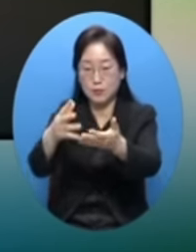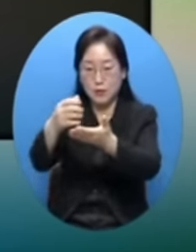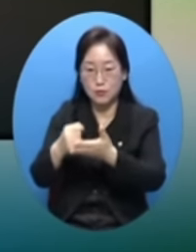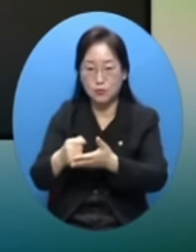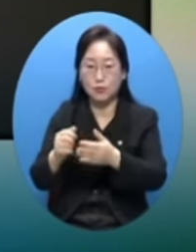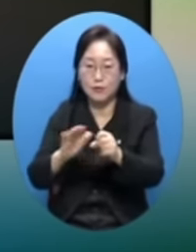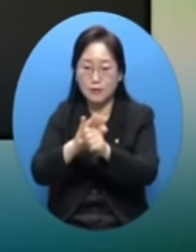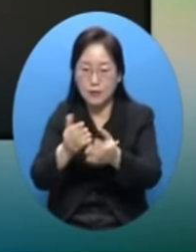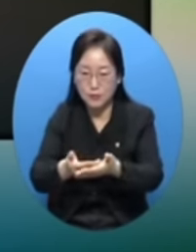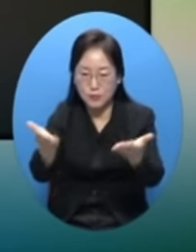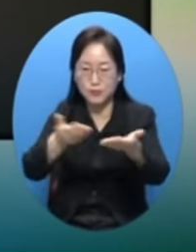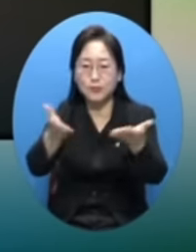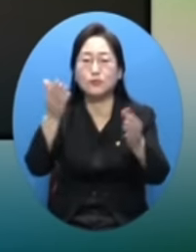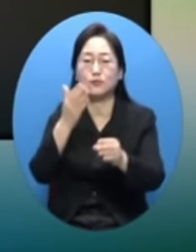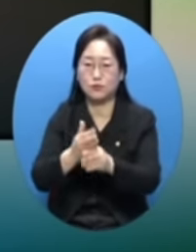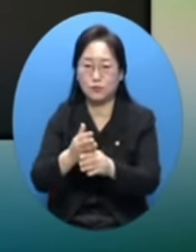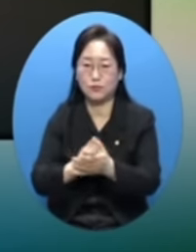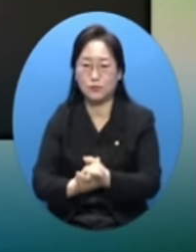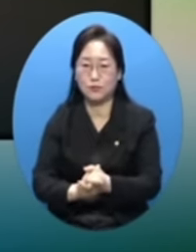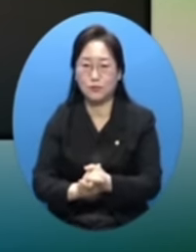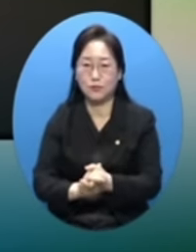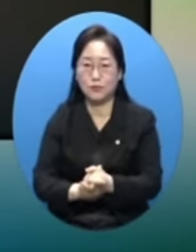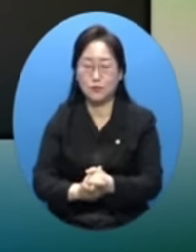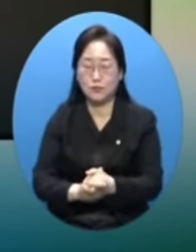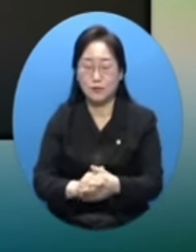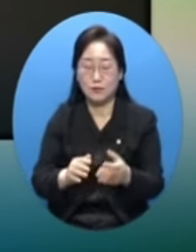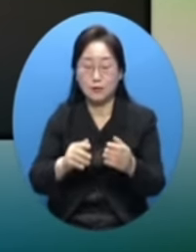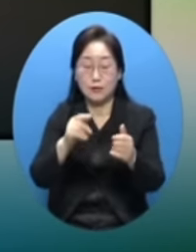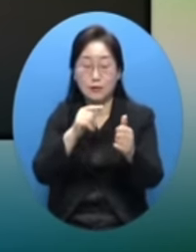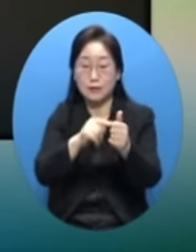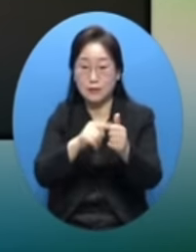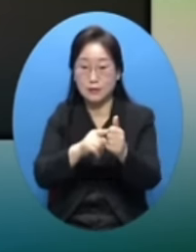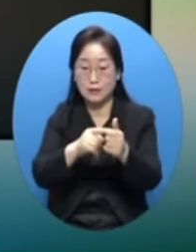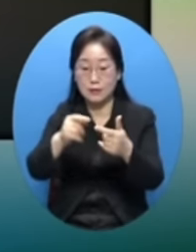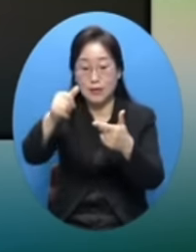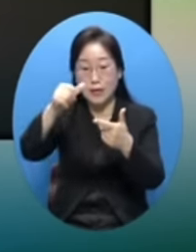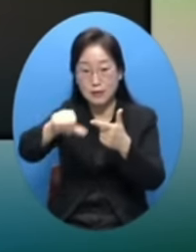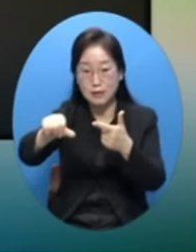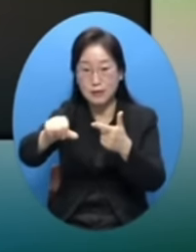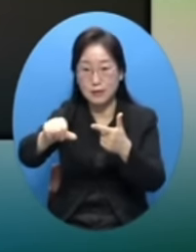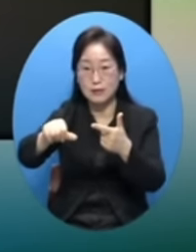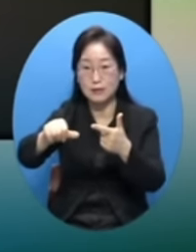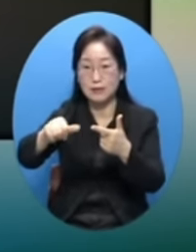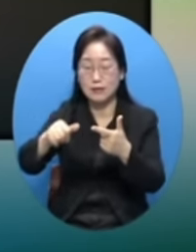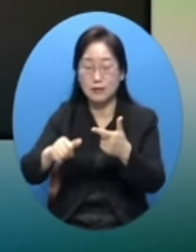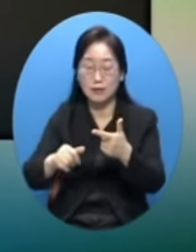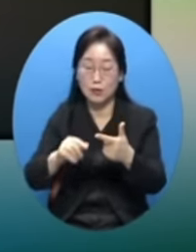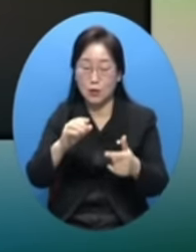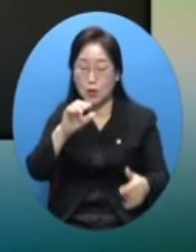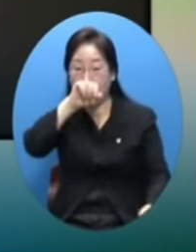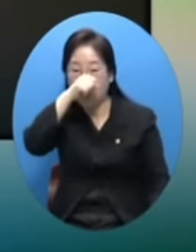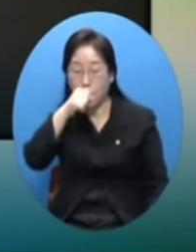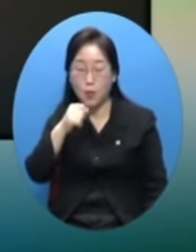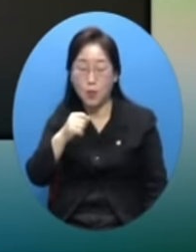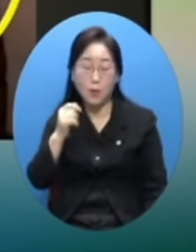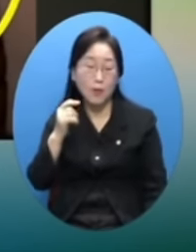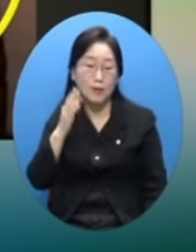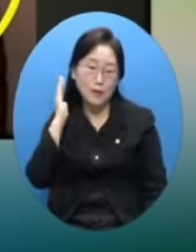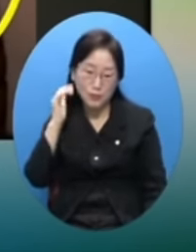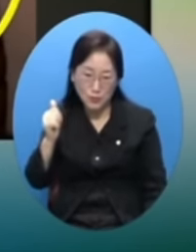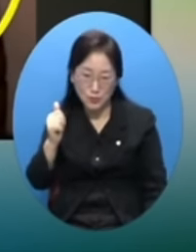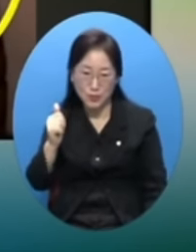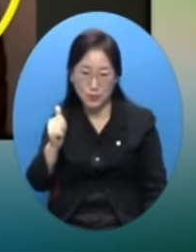돌보고 있습니다 강영우 박사의 둘째 아들 크리스토퍼 강 강진은 오바마 대통령 법보 자관에 대해서 백악관에